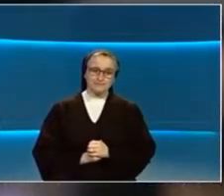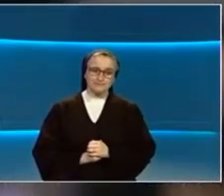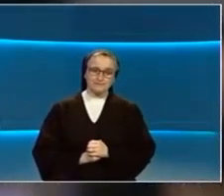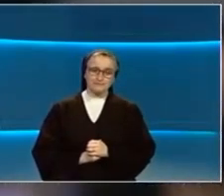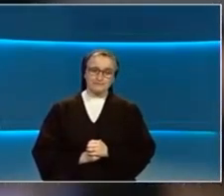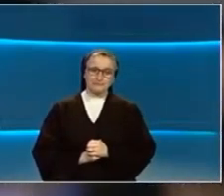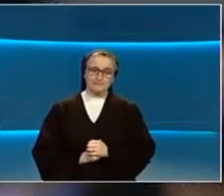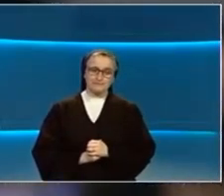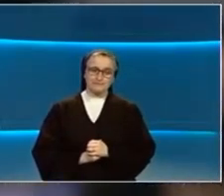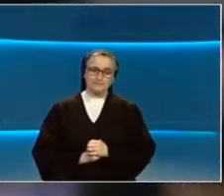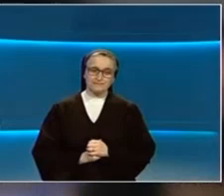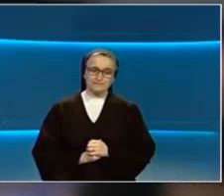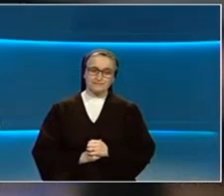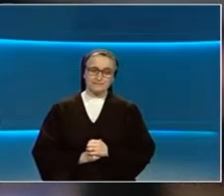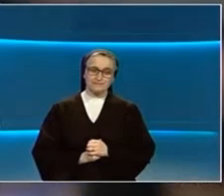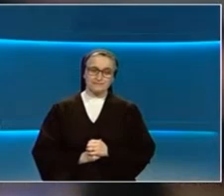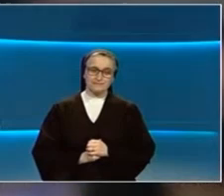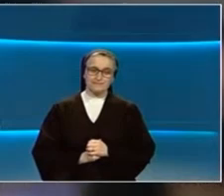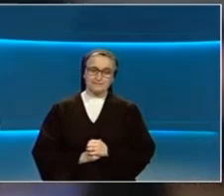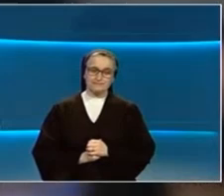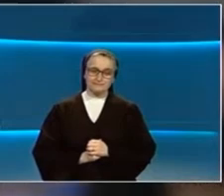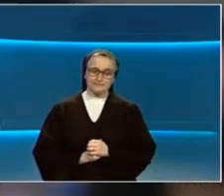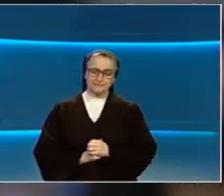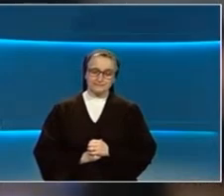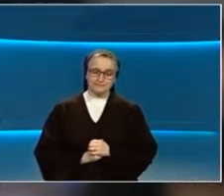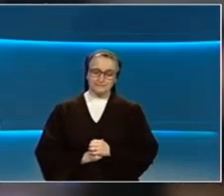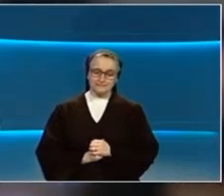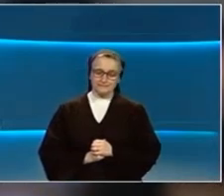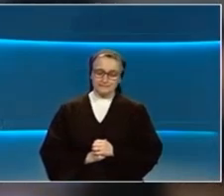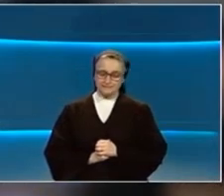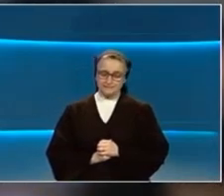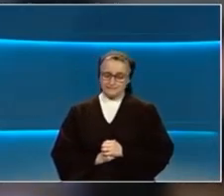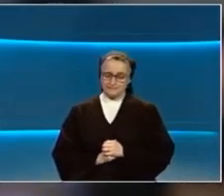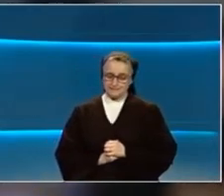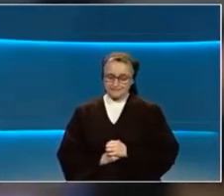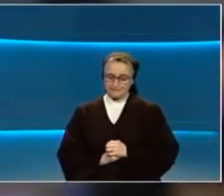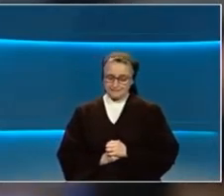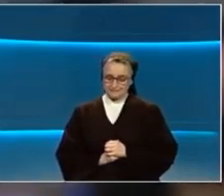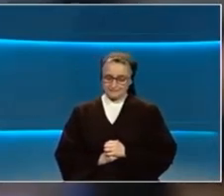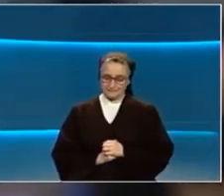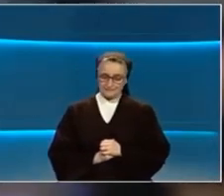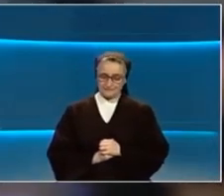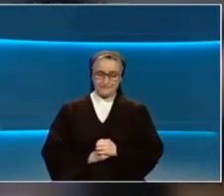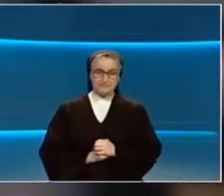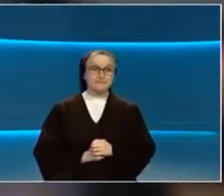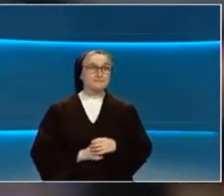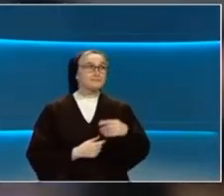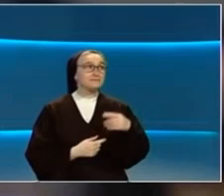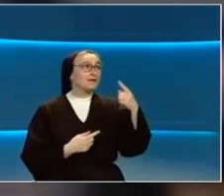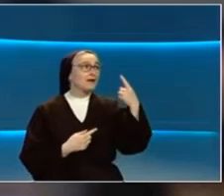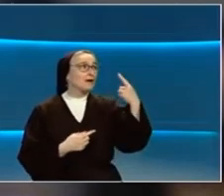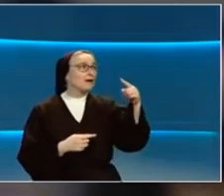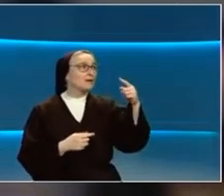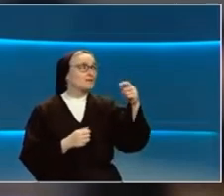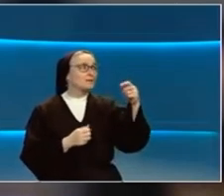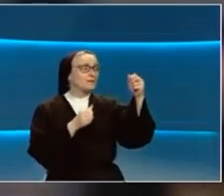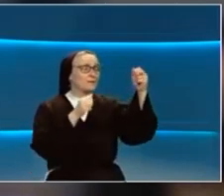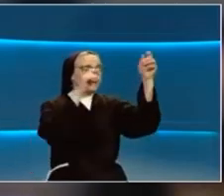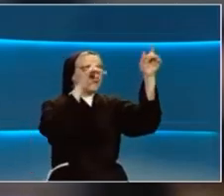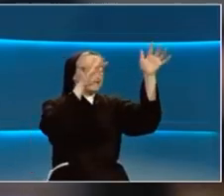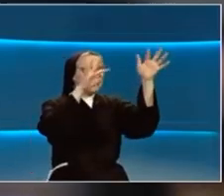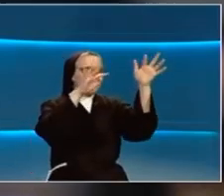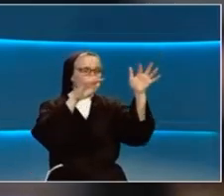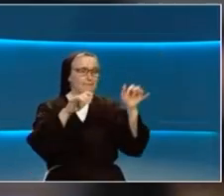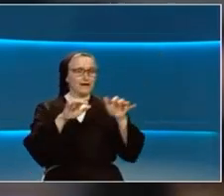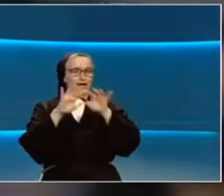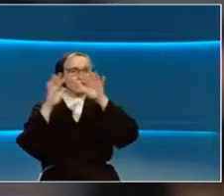un'invocazione. Chiediamo al Signore di mandare il suo spirito a